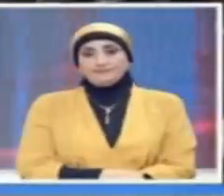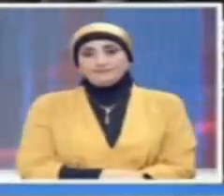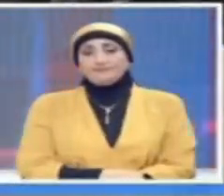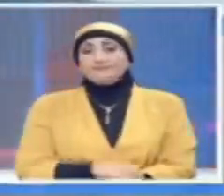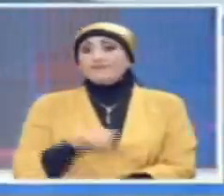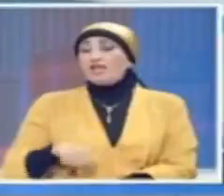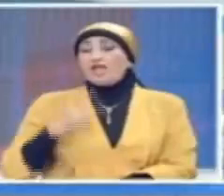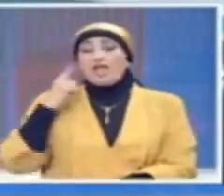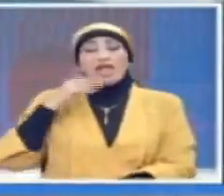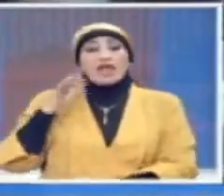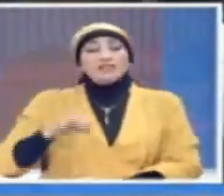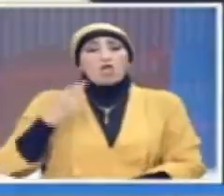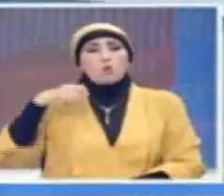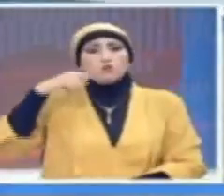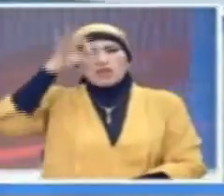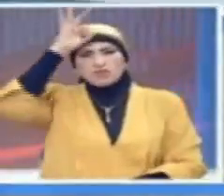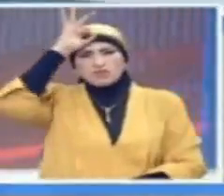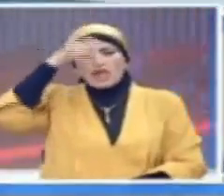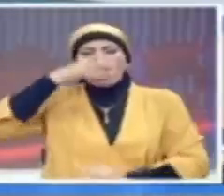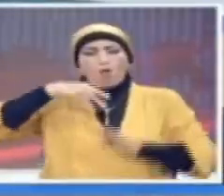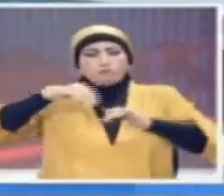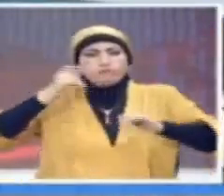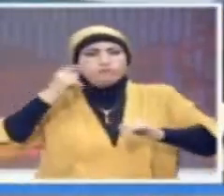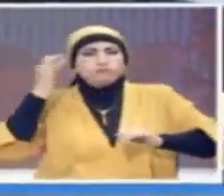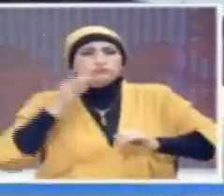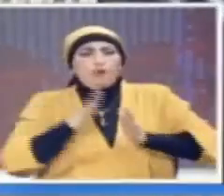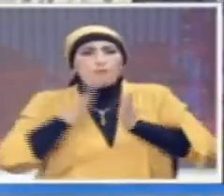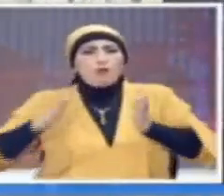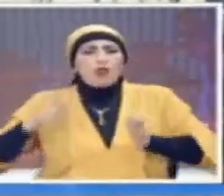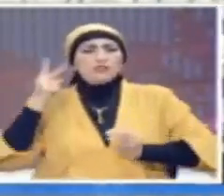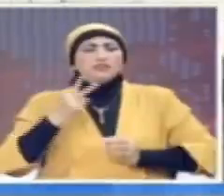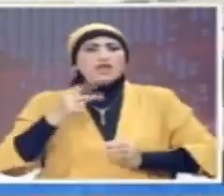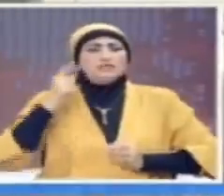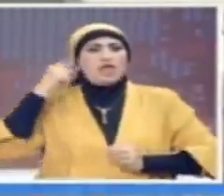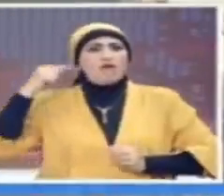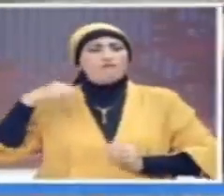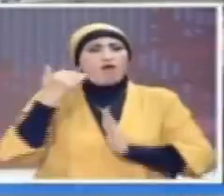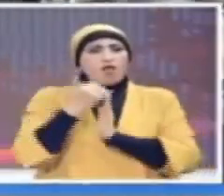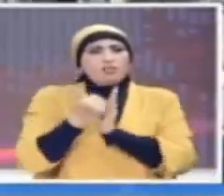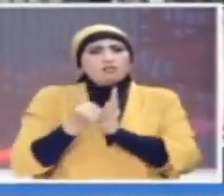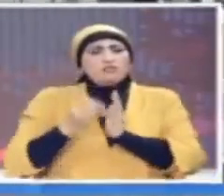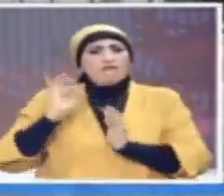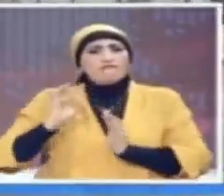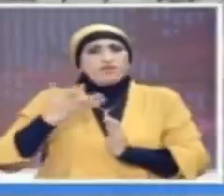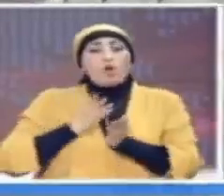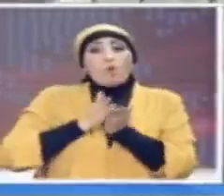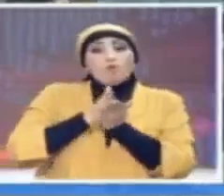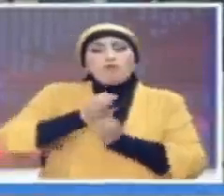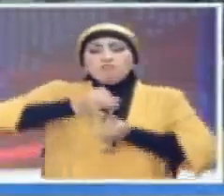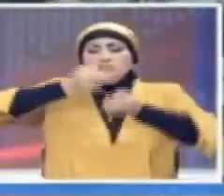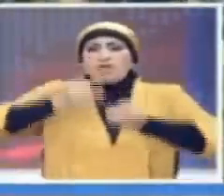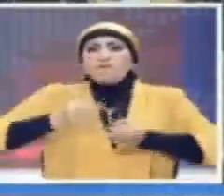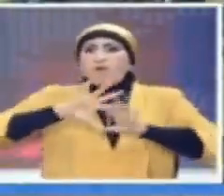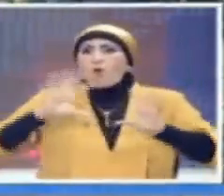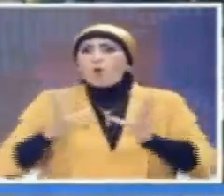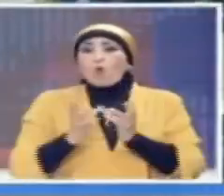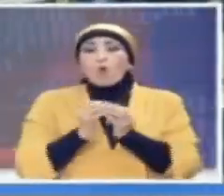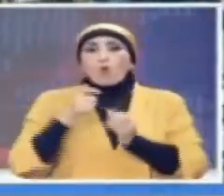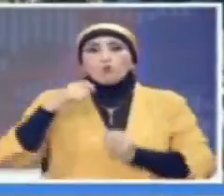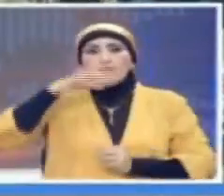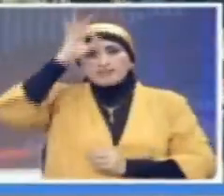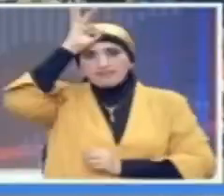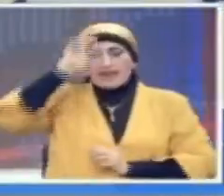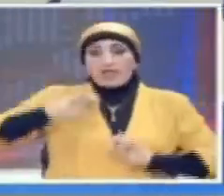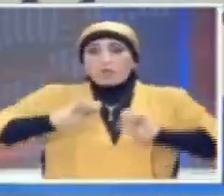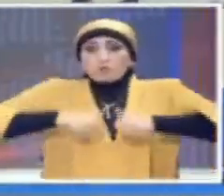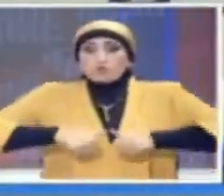خطط وزارة الداخلية لتأمين المرحلة الثانية من انتخابات مجلس النواب تنفذها كافة قطاعات وزارة الداخلية